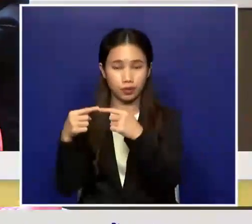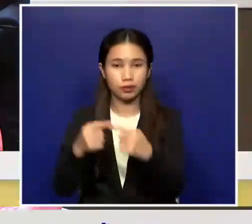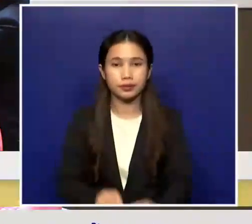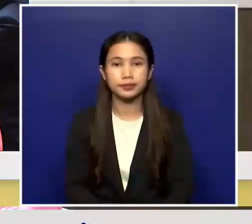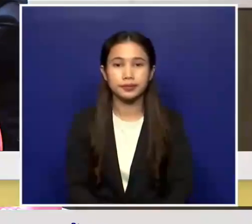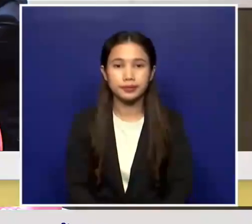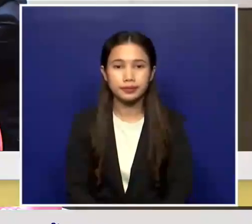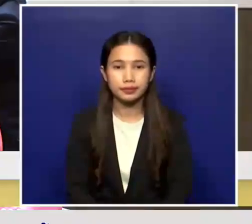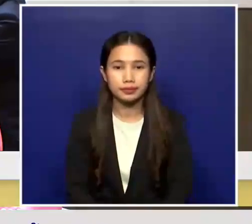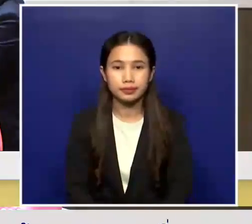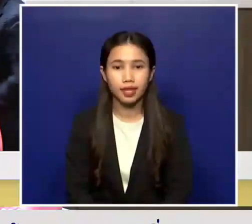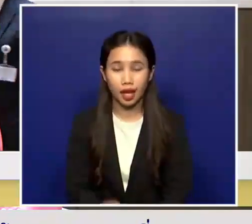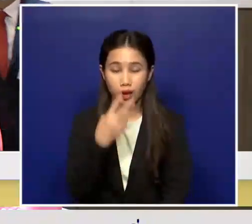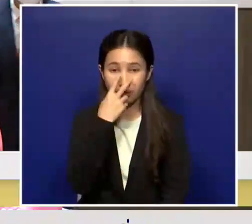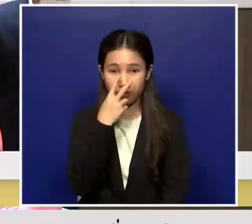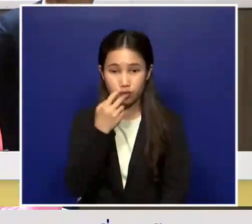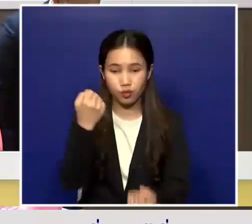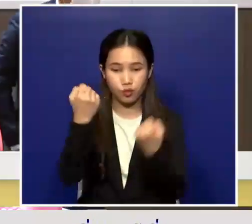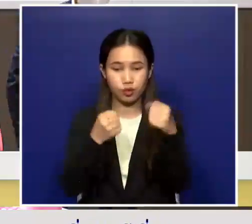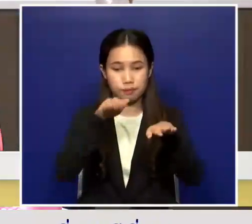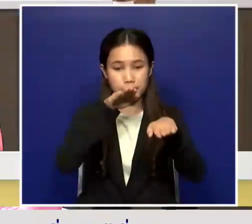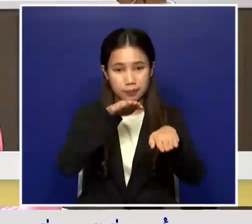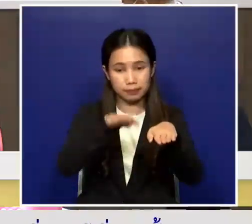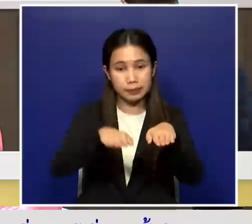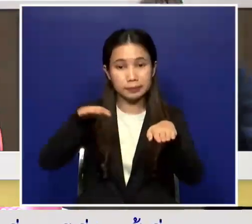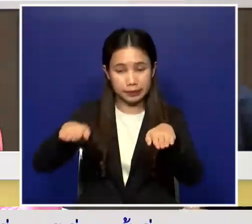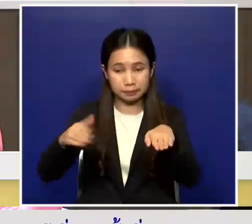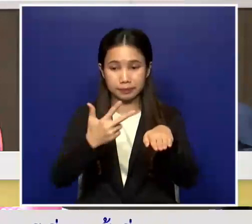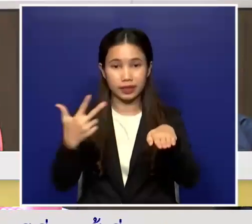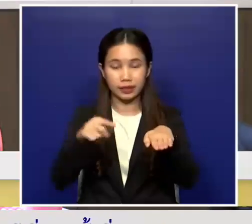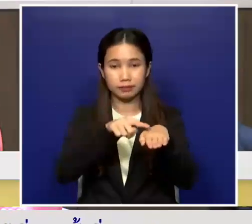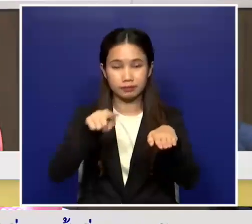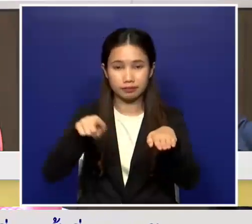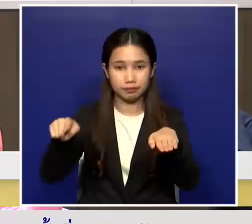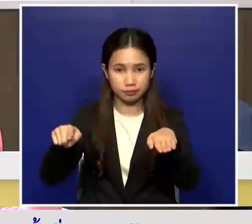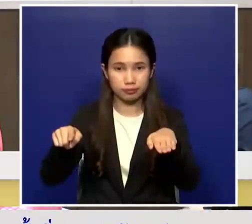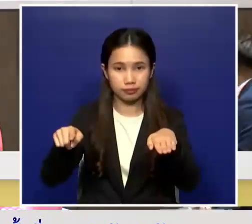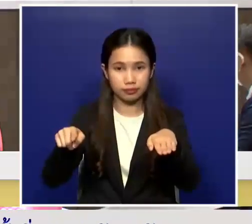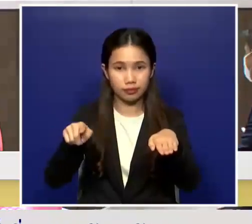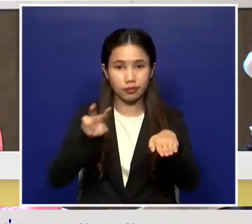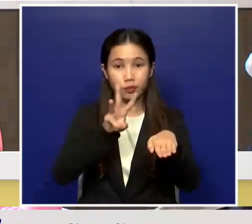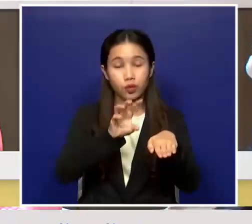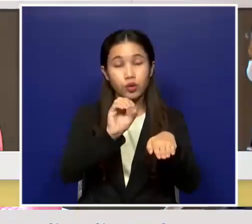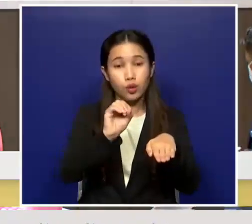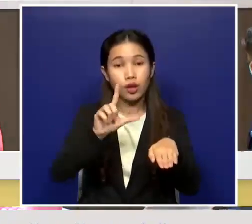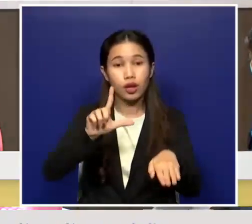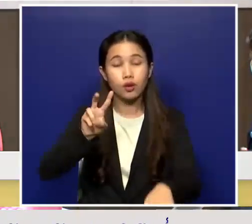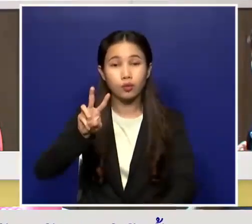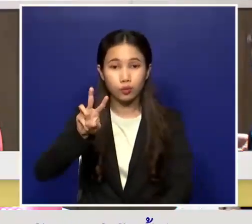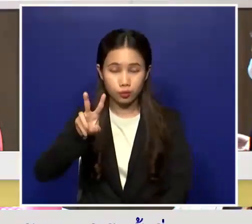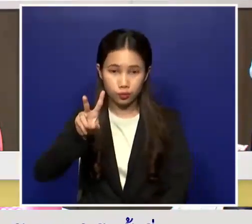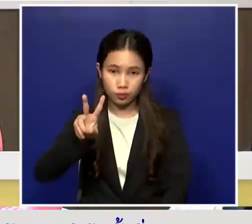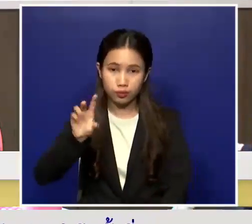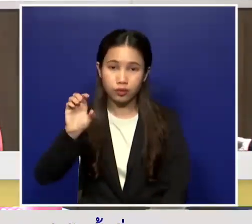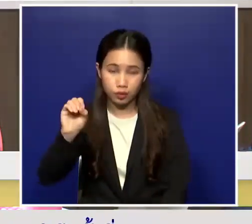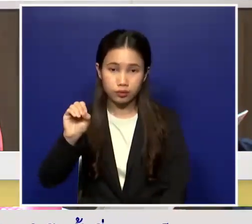นี่ไงพี่น้องดูนะครับดูรถนะครับ3คันวอลโว่วอลโว่นะครับเป็นโมโนคอกแอร์ซั